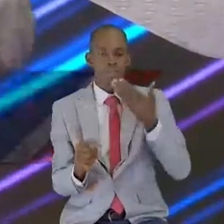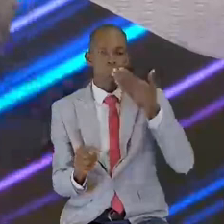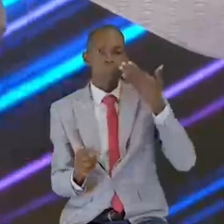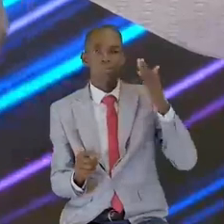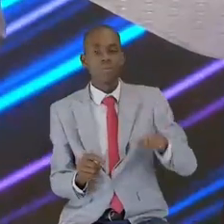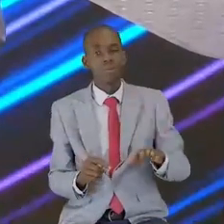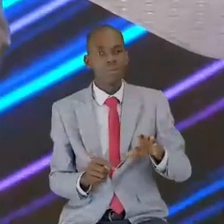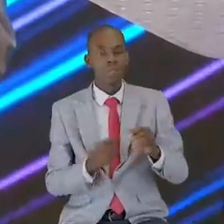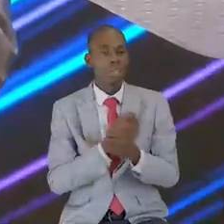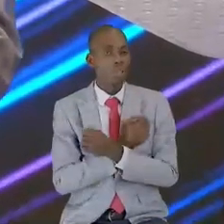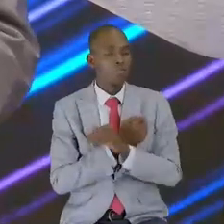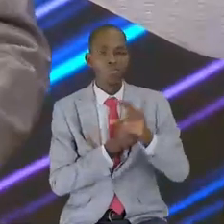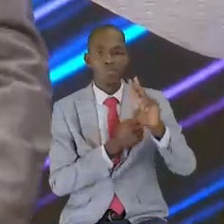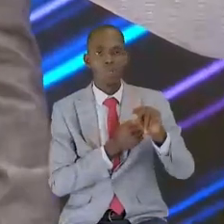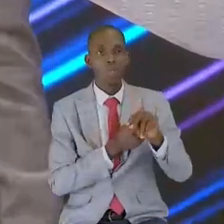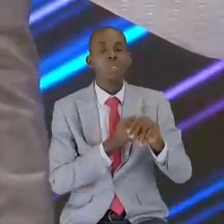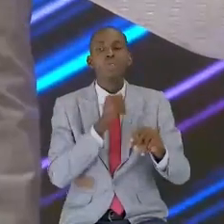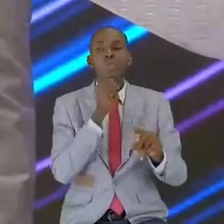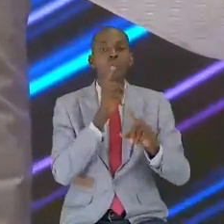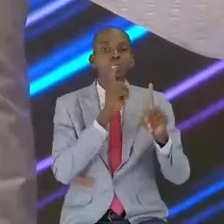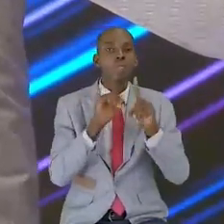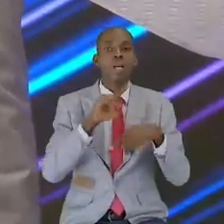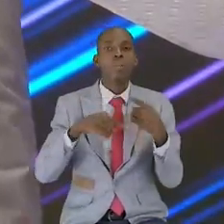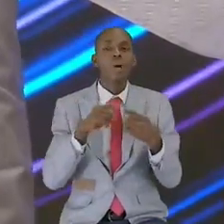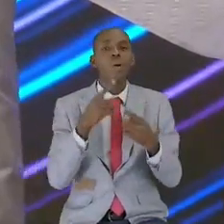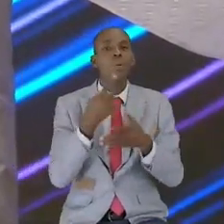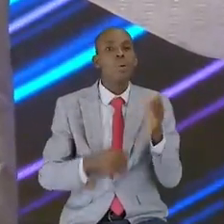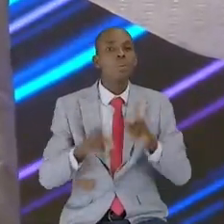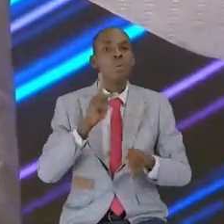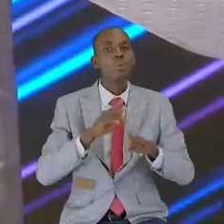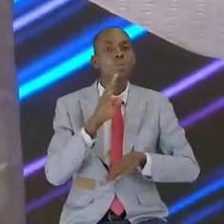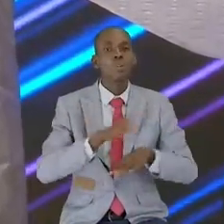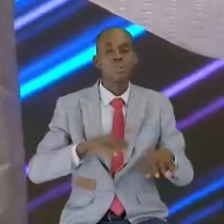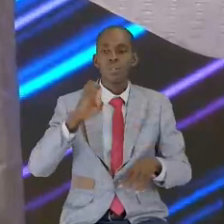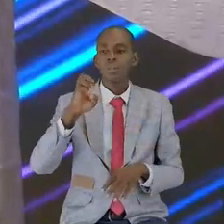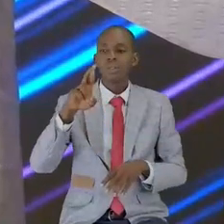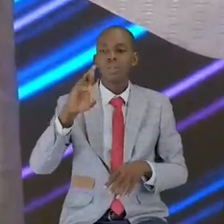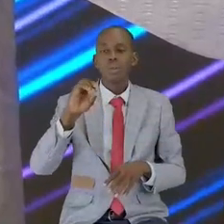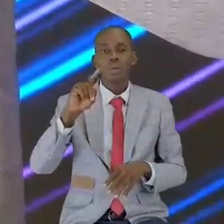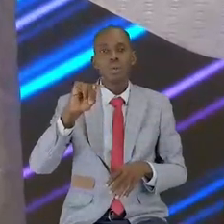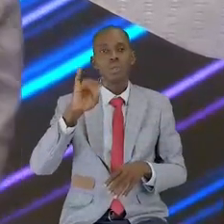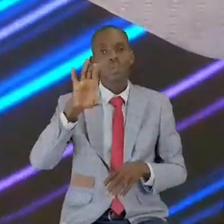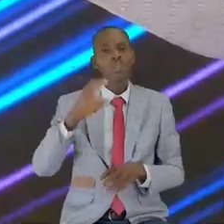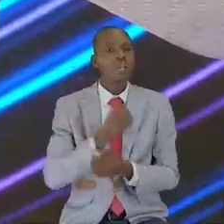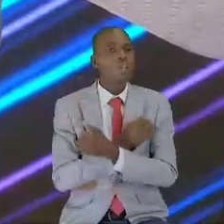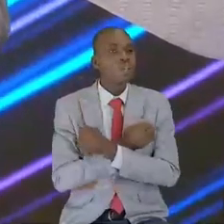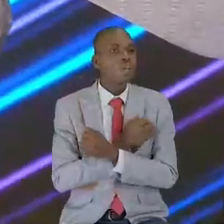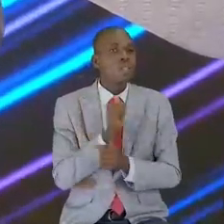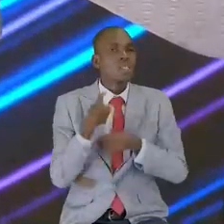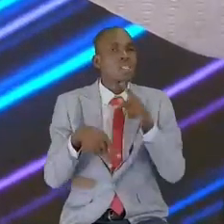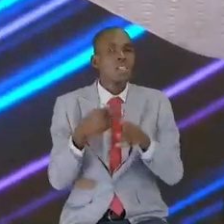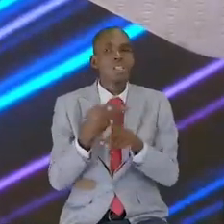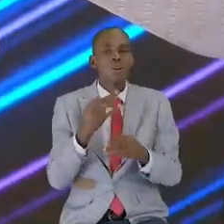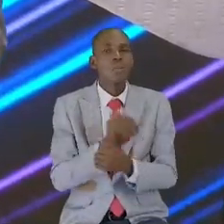Il ne parle pas de ce que les gens appellent l'amour érotique. Le type d'amour qui